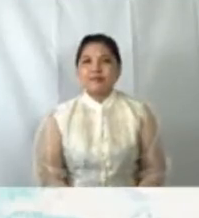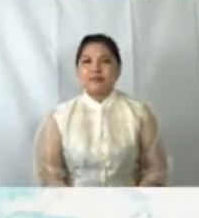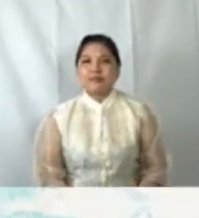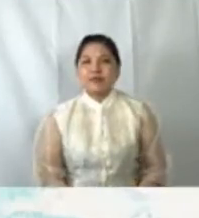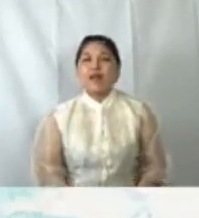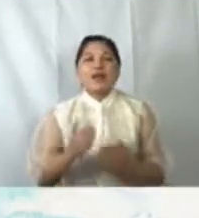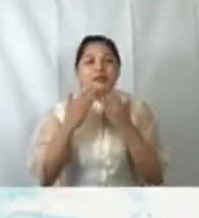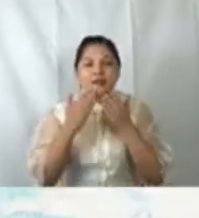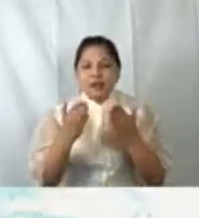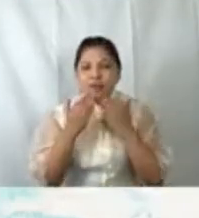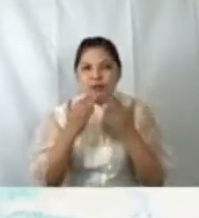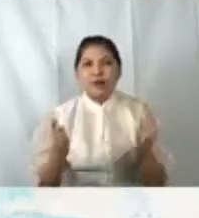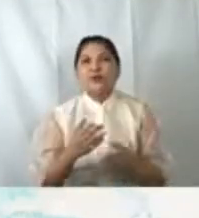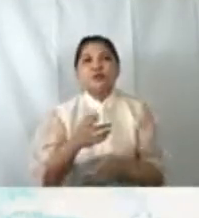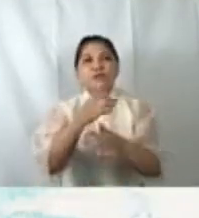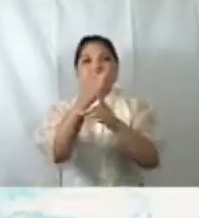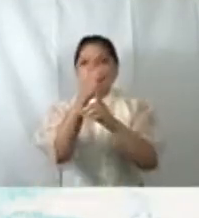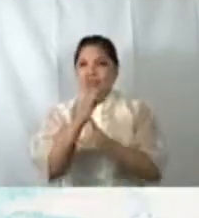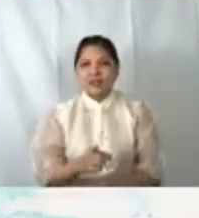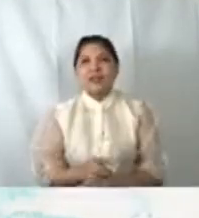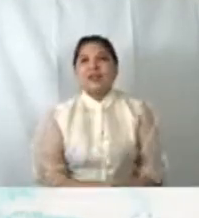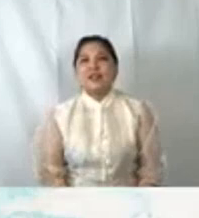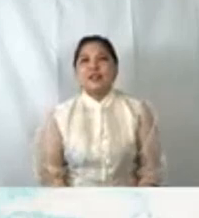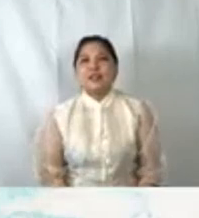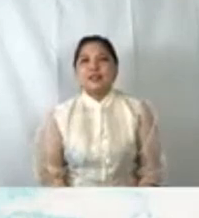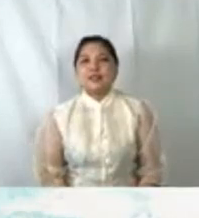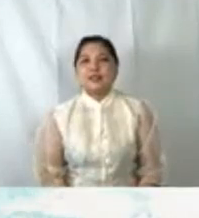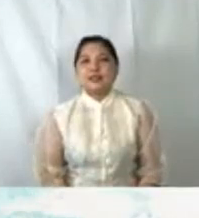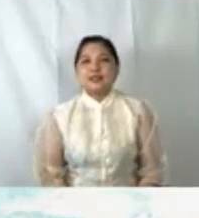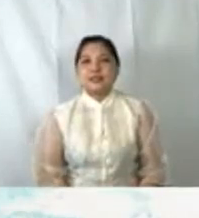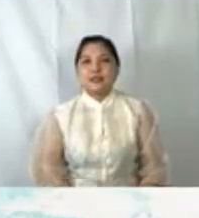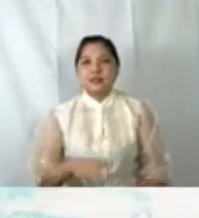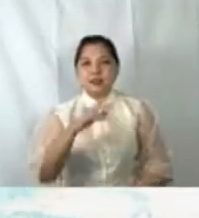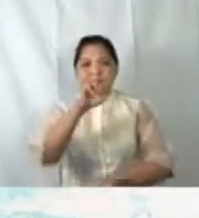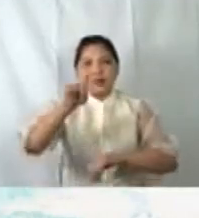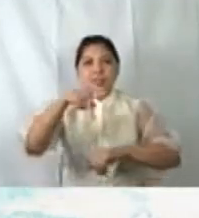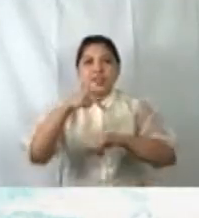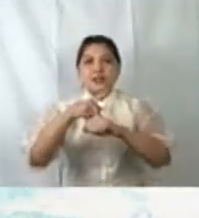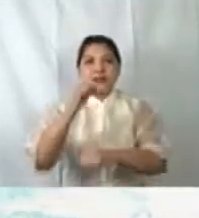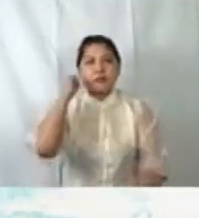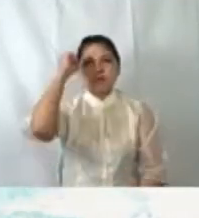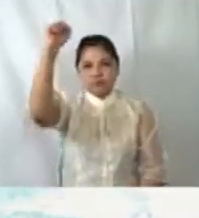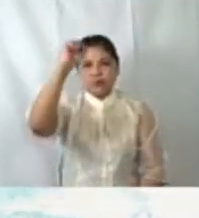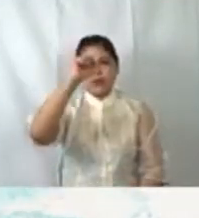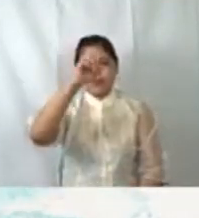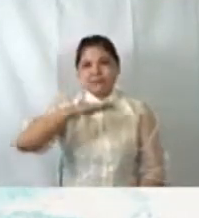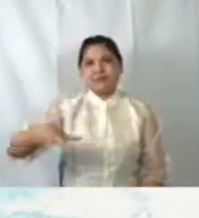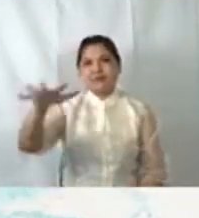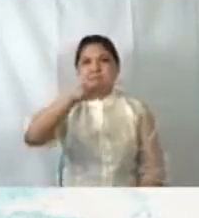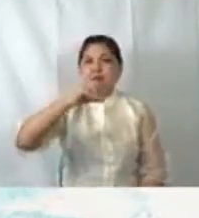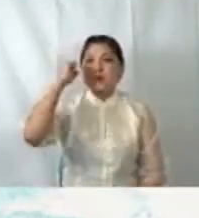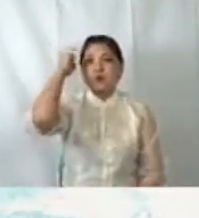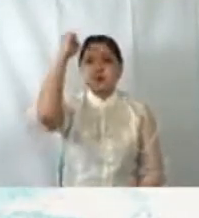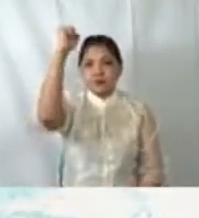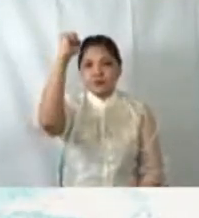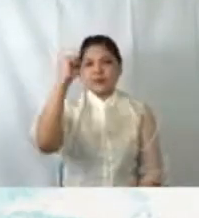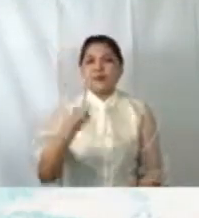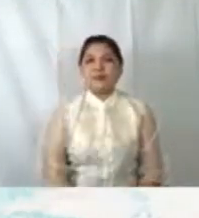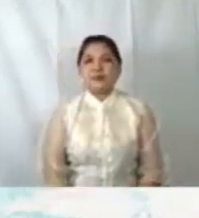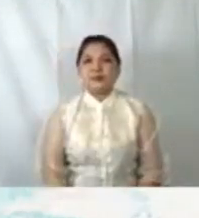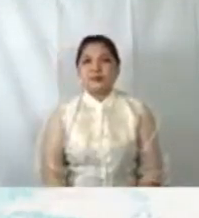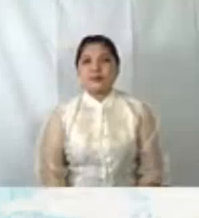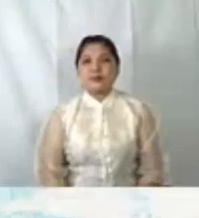Maraming salamat, dakilang lahi ng Pilipinas. Mabuhay tayong lahat. Mabuhay